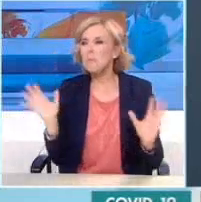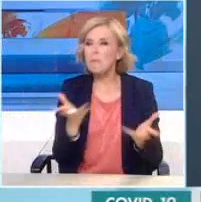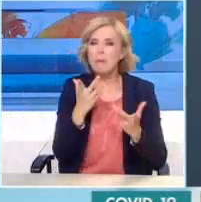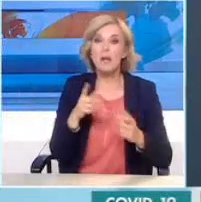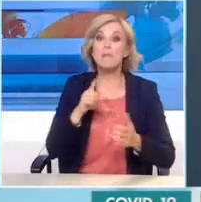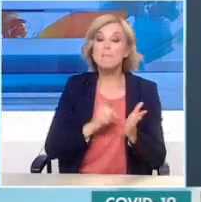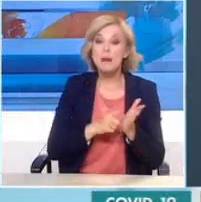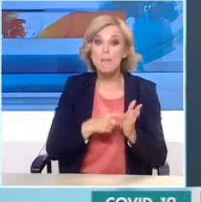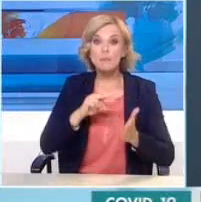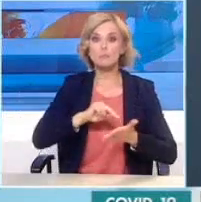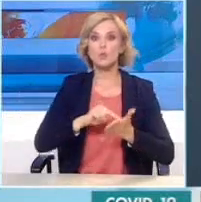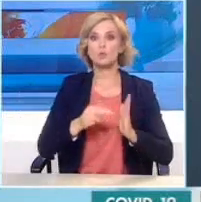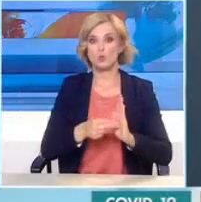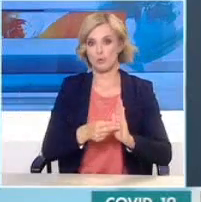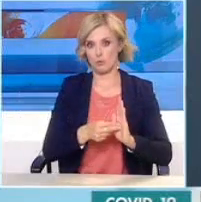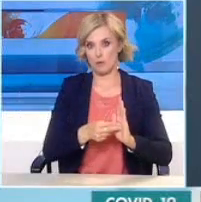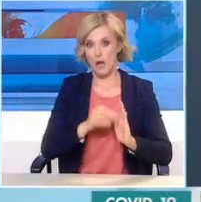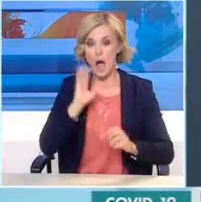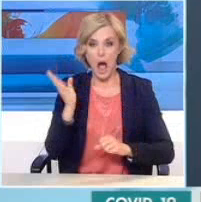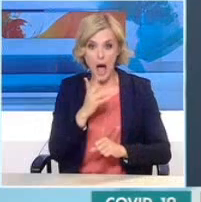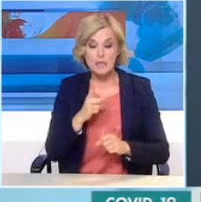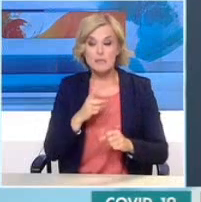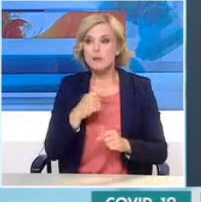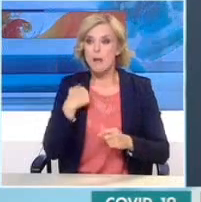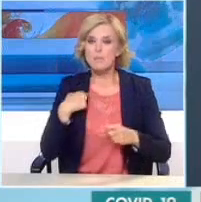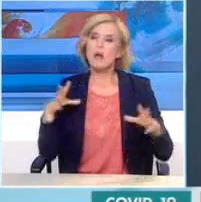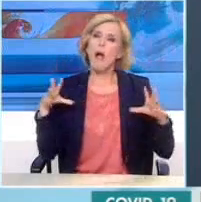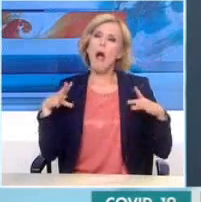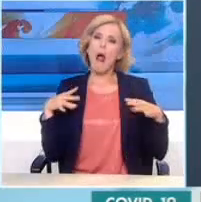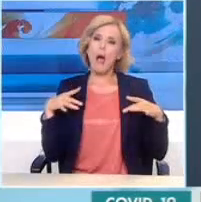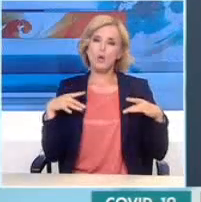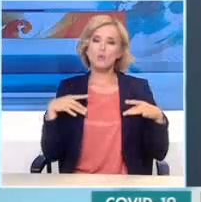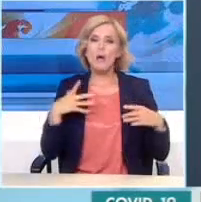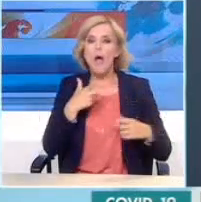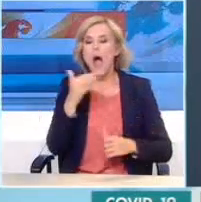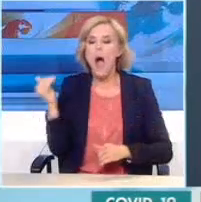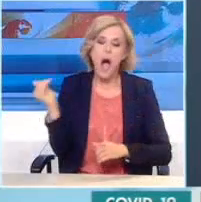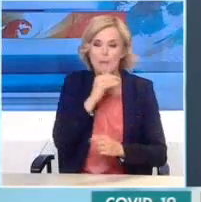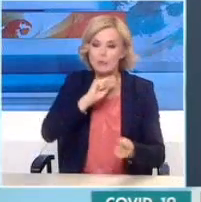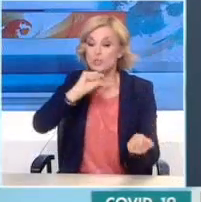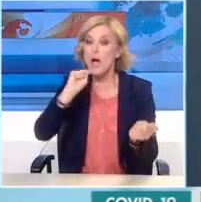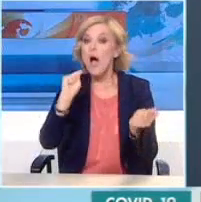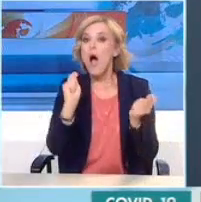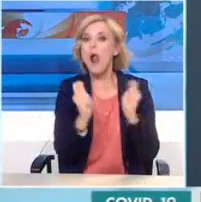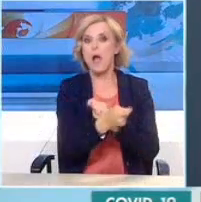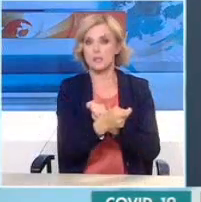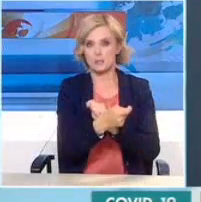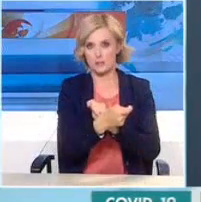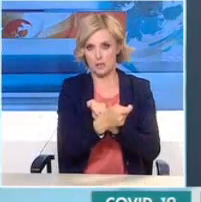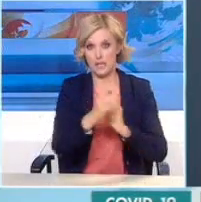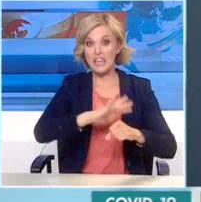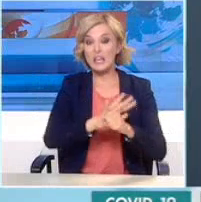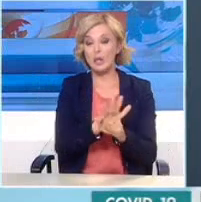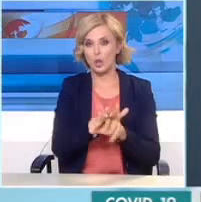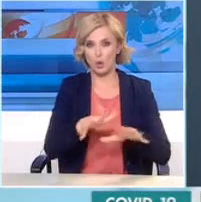Εάν συνεχίσουμε έτσι, δεν θα ησυχάσουμε. Σε δύο πρόσφατες περιπτώσεις επιδημίας σε χώρους όπου δεν υπήρξε αντίστοιχη